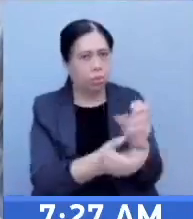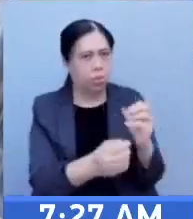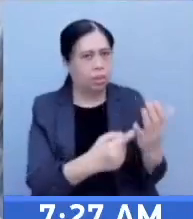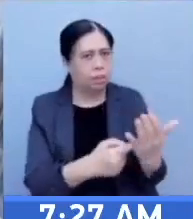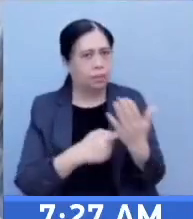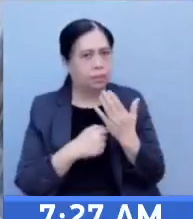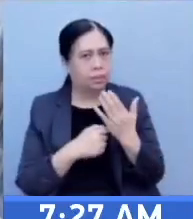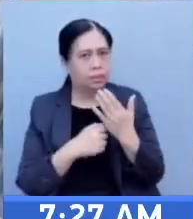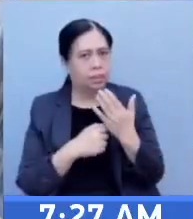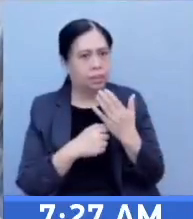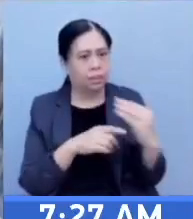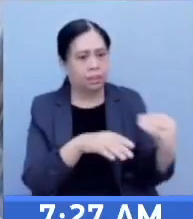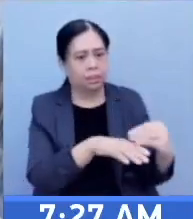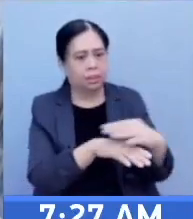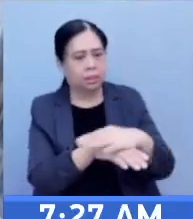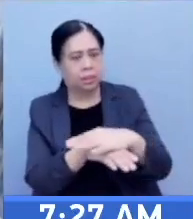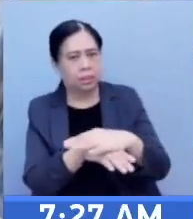na-transmit